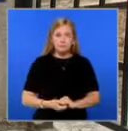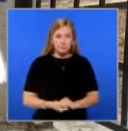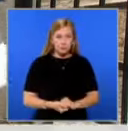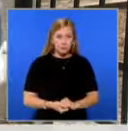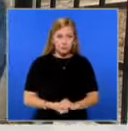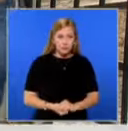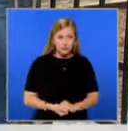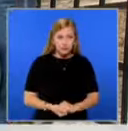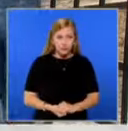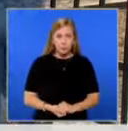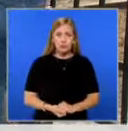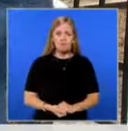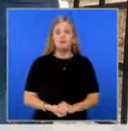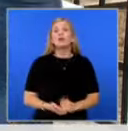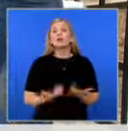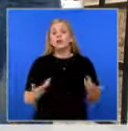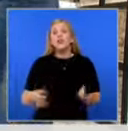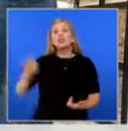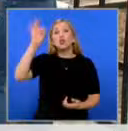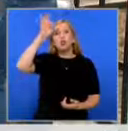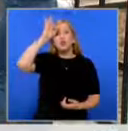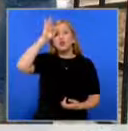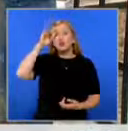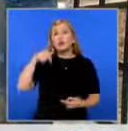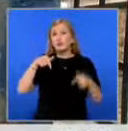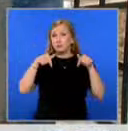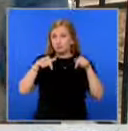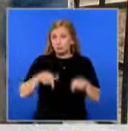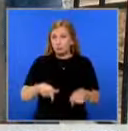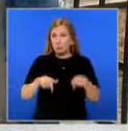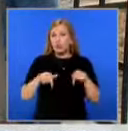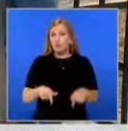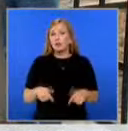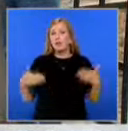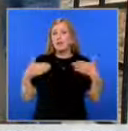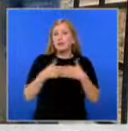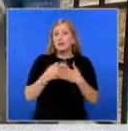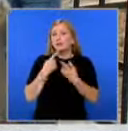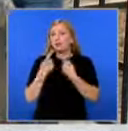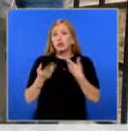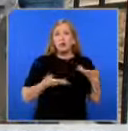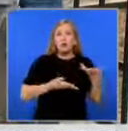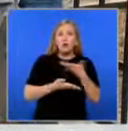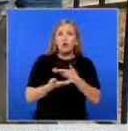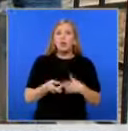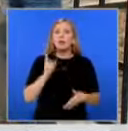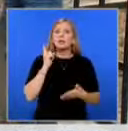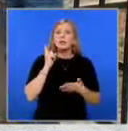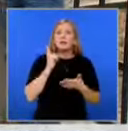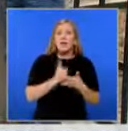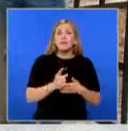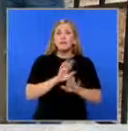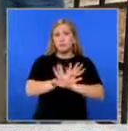филип здравейте съучениците на филип в навечерието на първия учебен ден се казва че трябва да